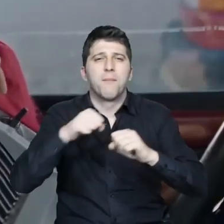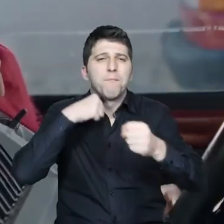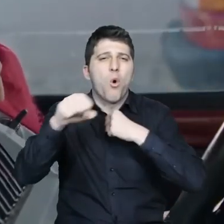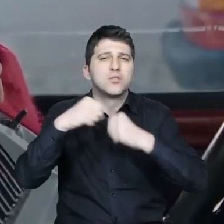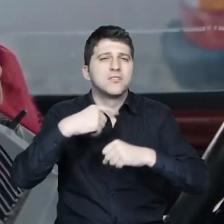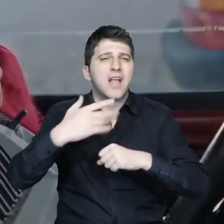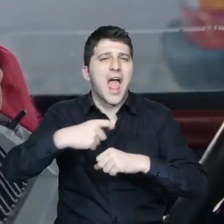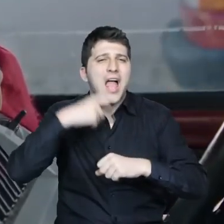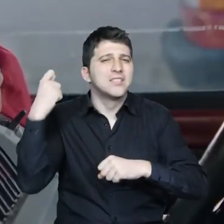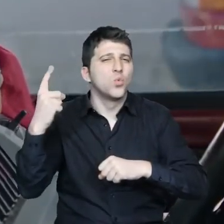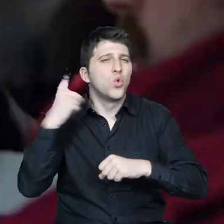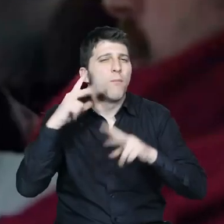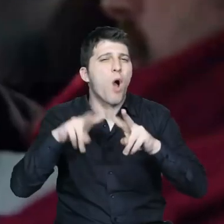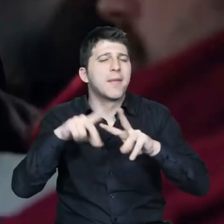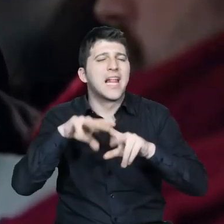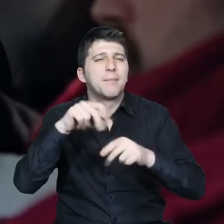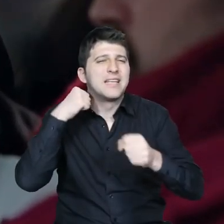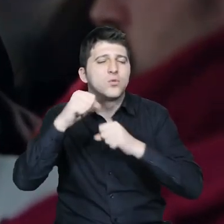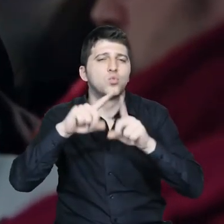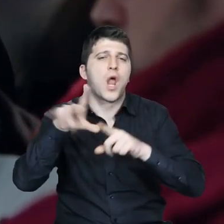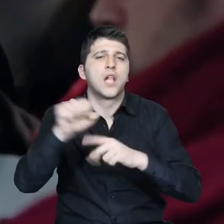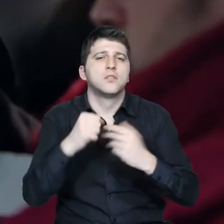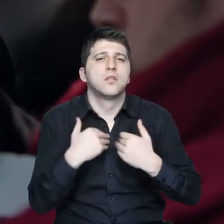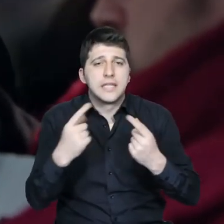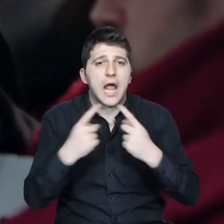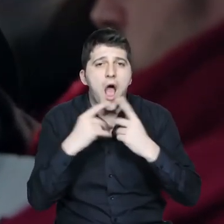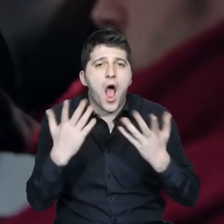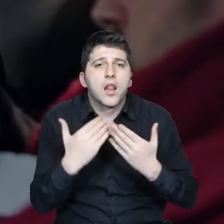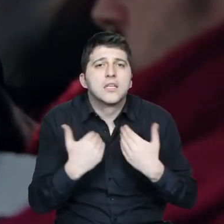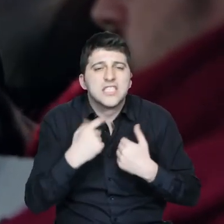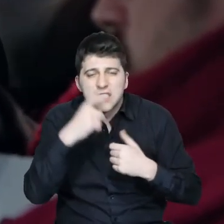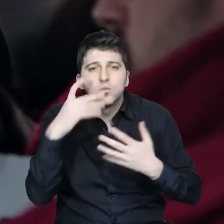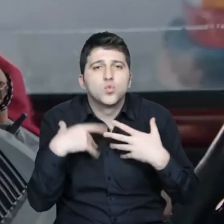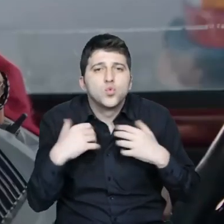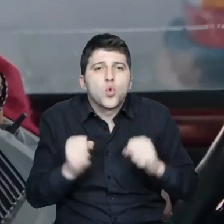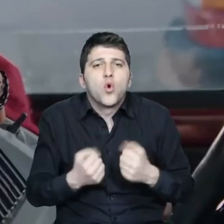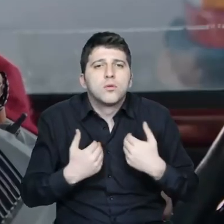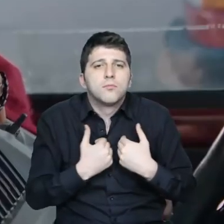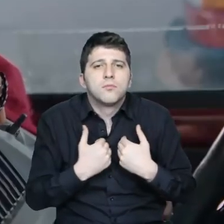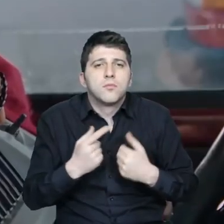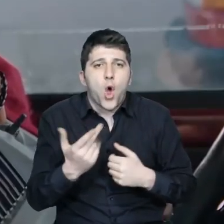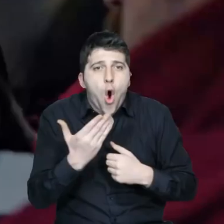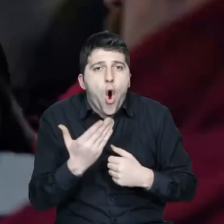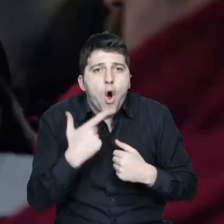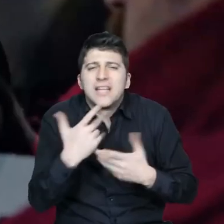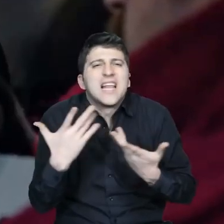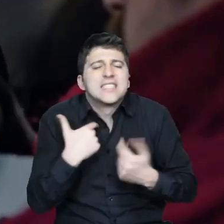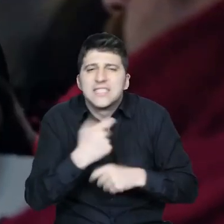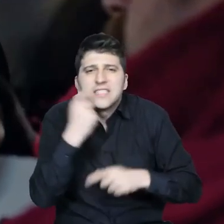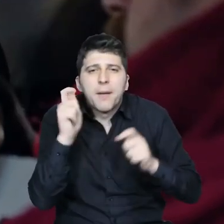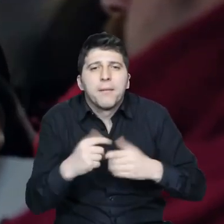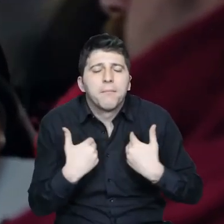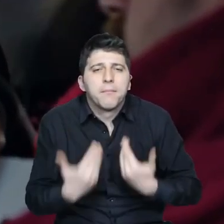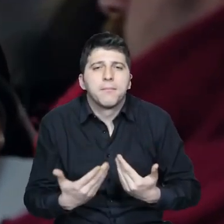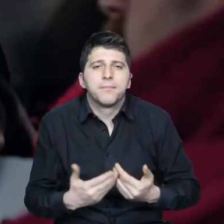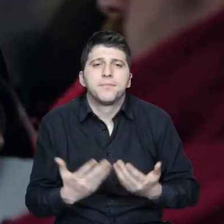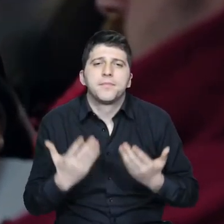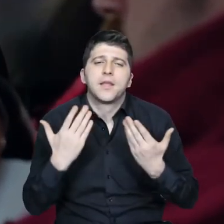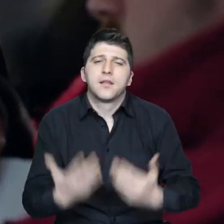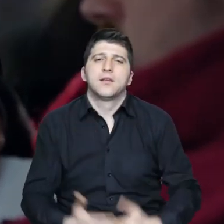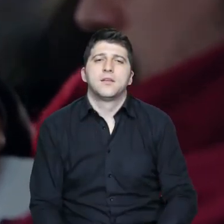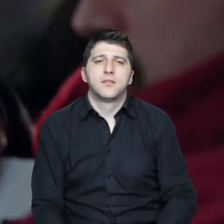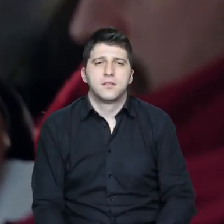yapıp dükkanımızı geri alacağız. O kadar. İyi ama bu dediklerin hala beni ısıtmıyor. Dondum abi. Hohlayarak mı ısıtayım lan seni? Oral atkı